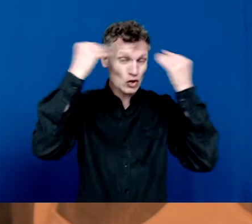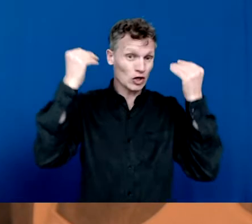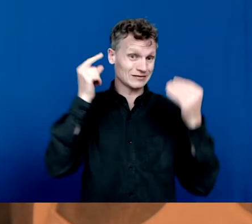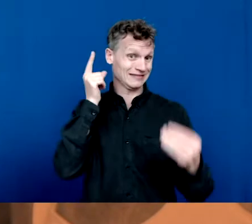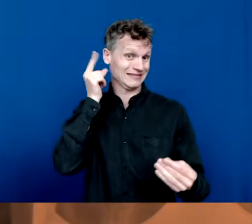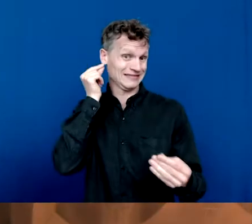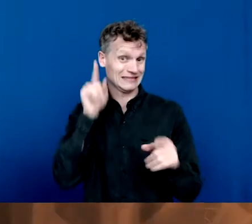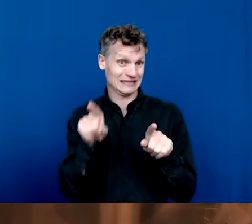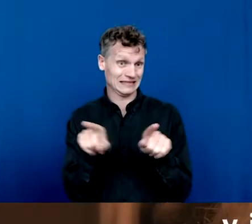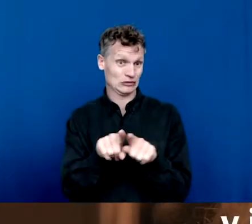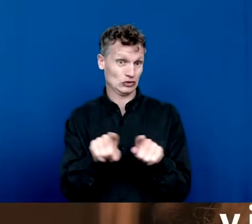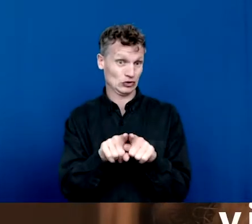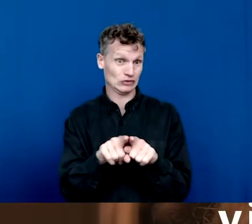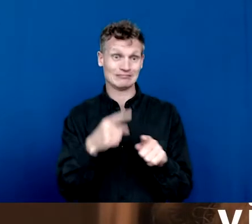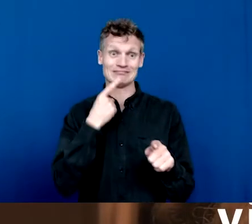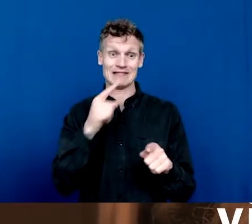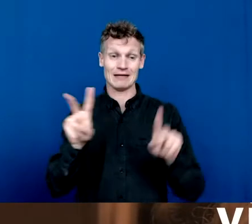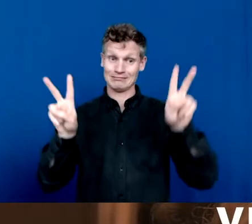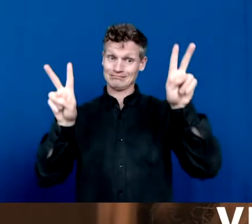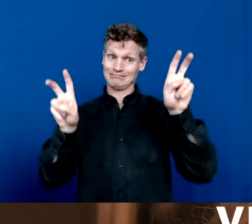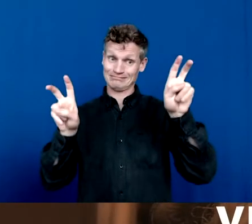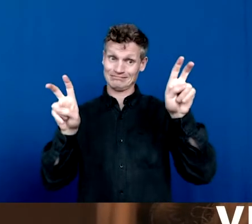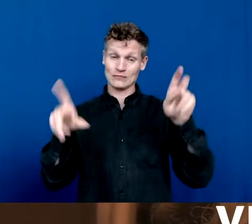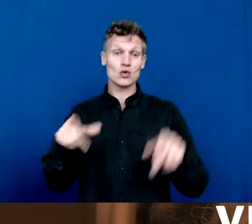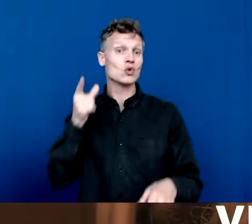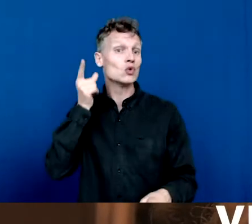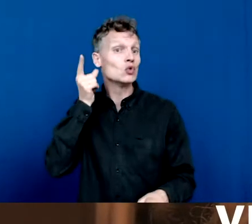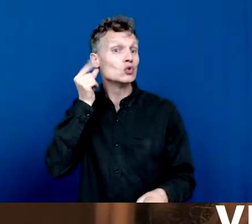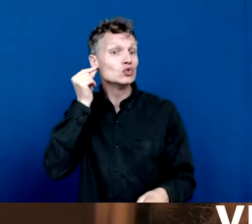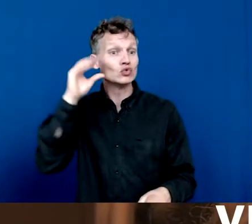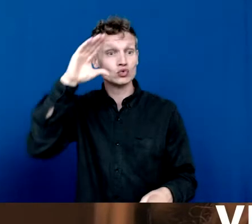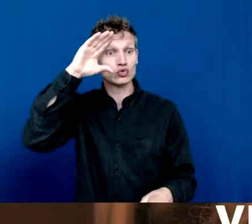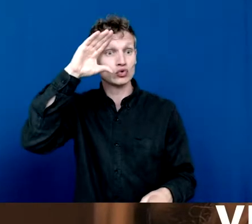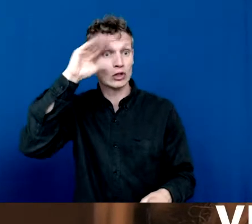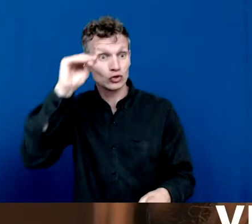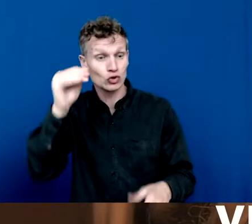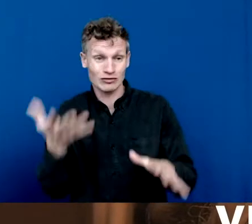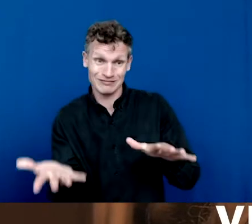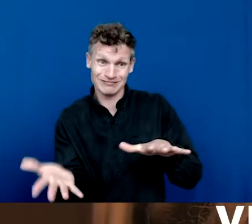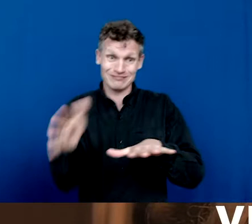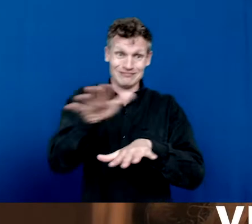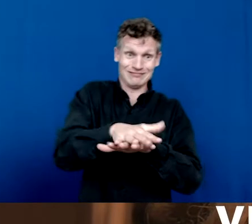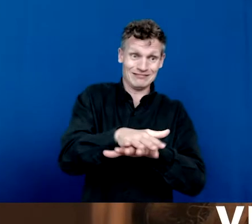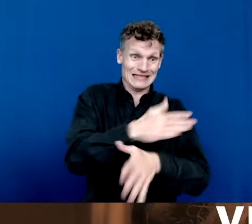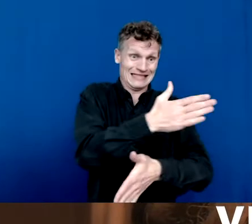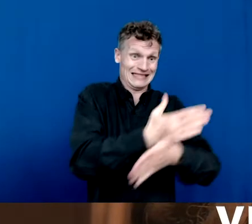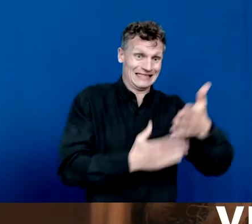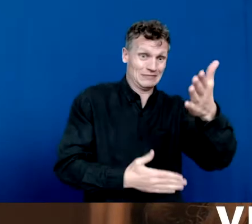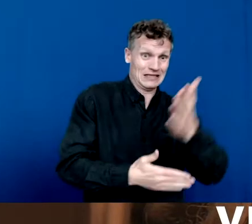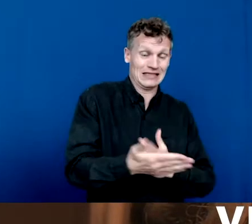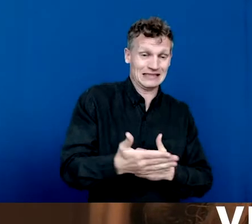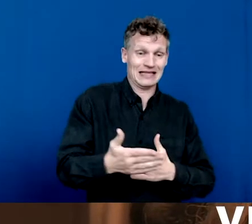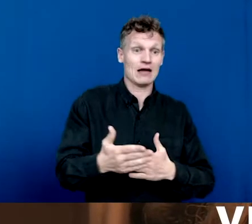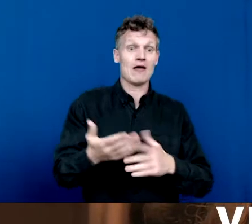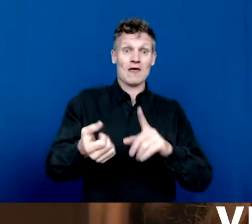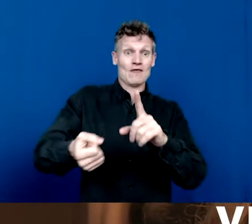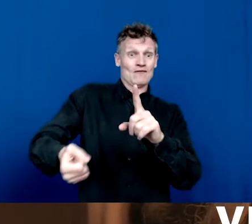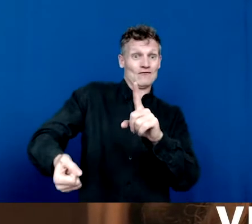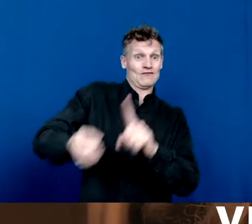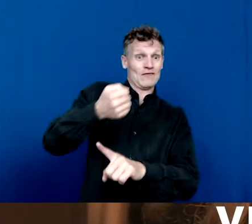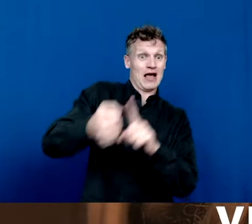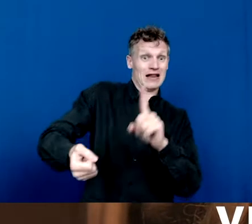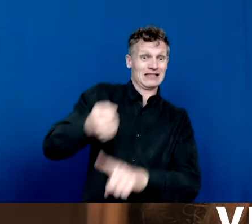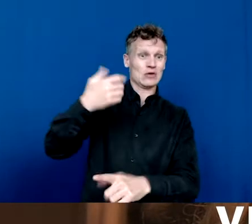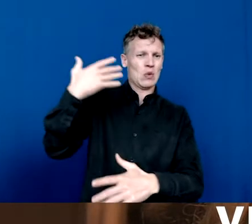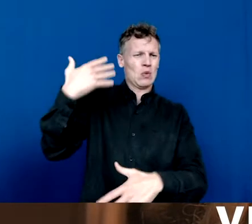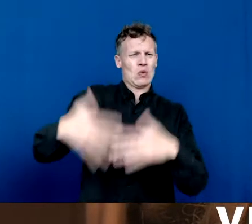Sisters, lorsque le genre et le handicap s'entrecroisent, la violence prend des formes uniques, a